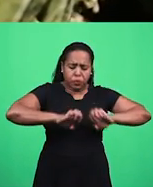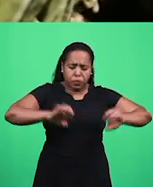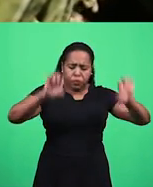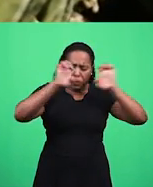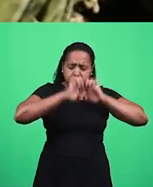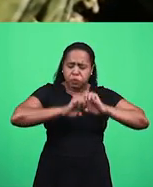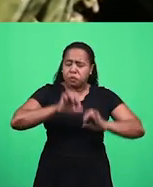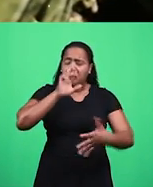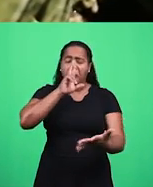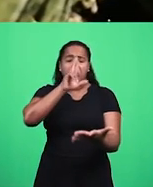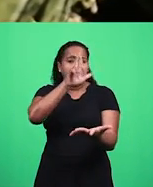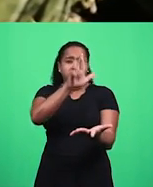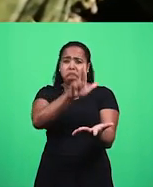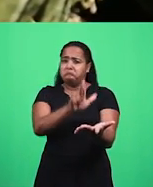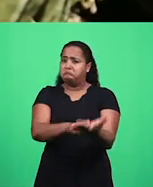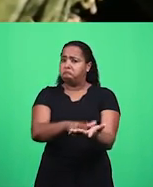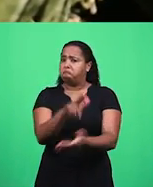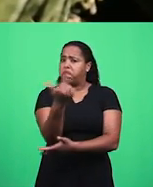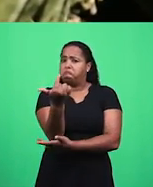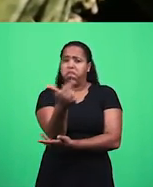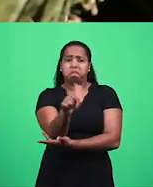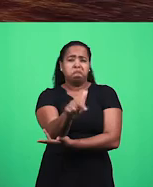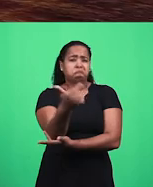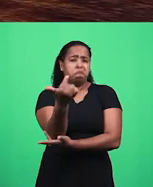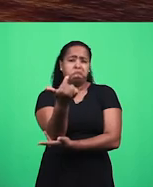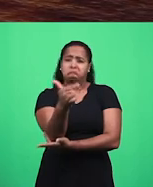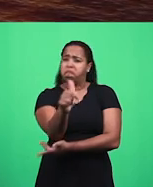лоза не даст своего плода,